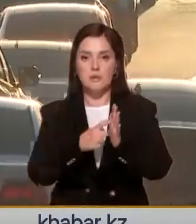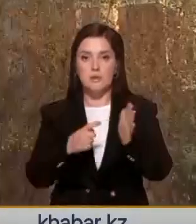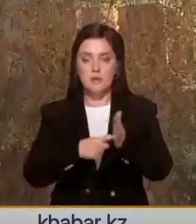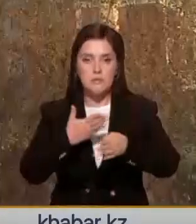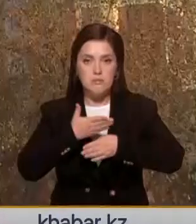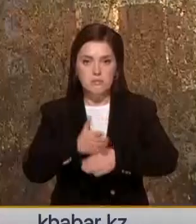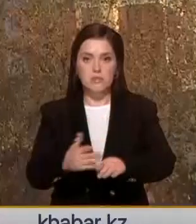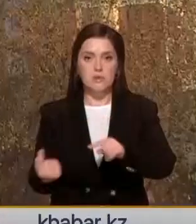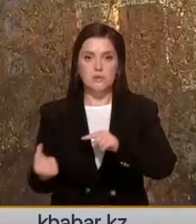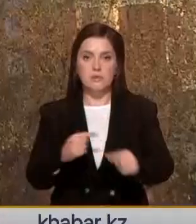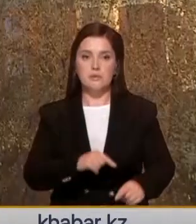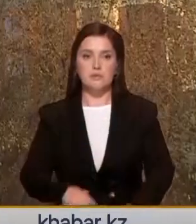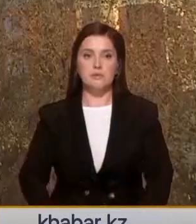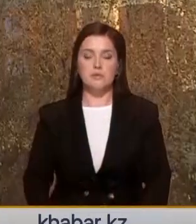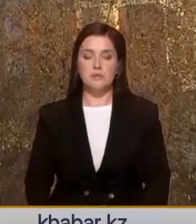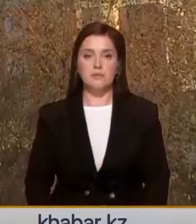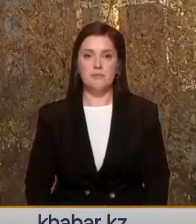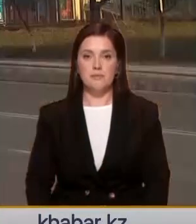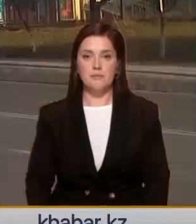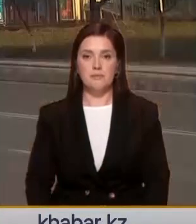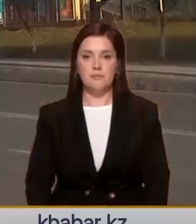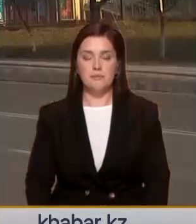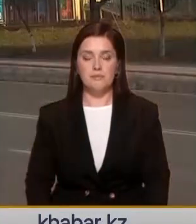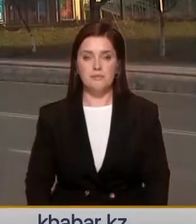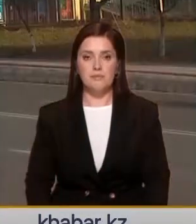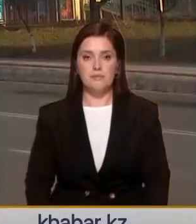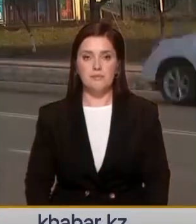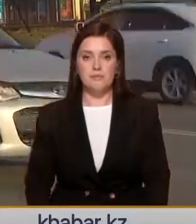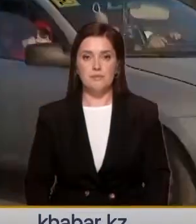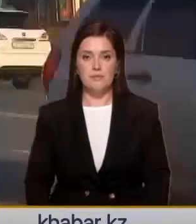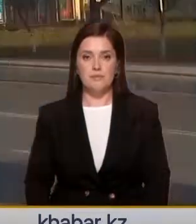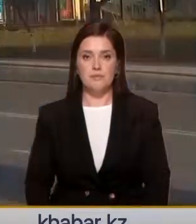всеми. Катерина Попкова, Самат Нагашбекулы, Нурмахан Бекмуратов, Шымкент, Хабар.